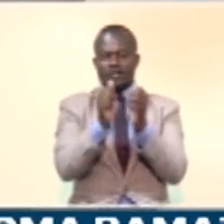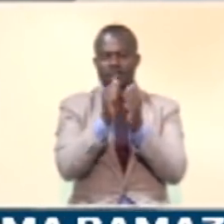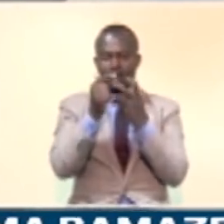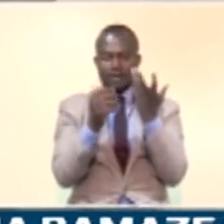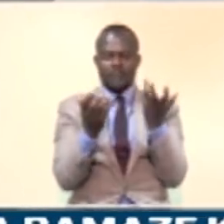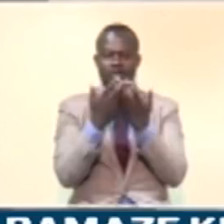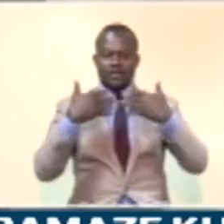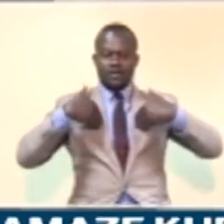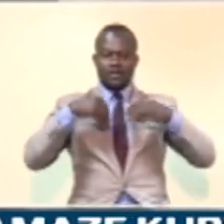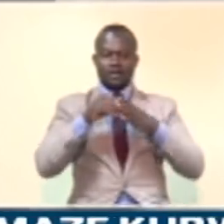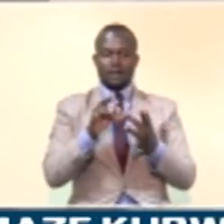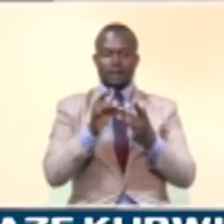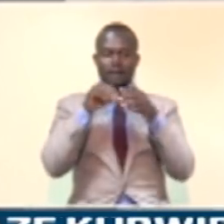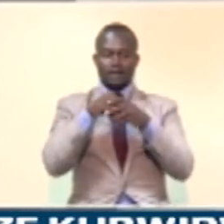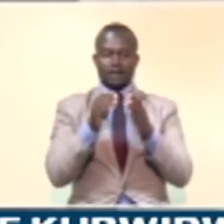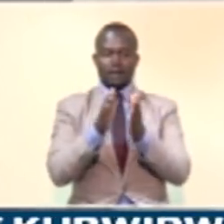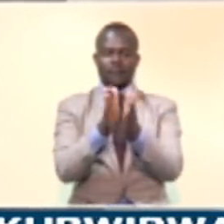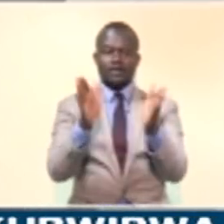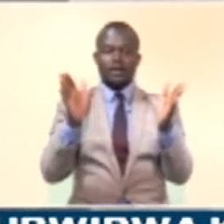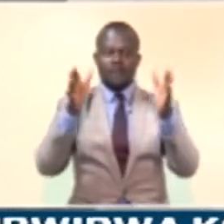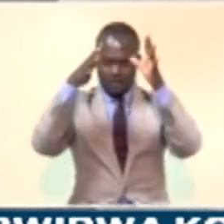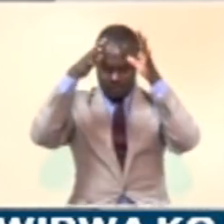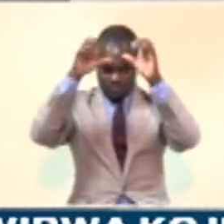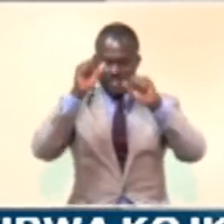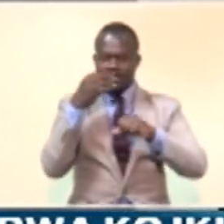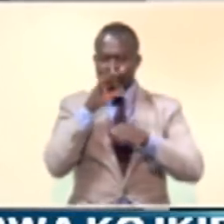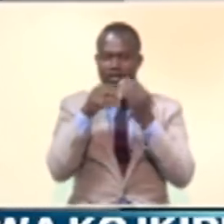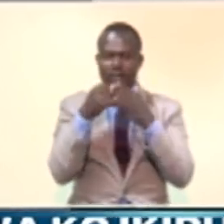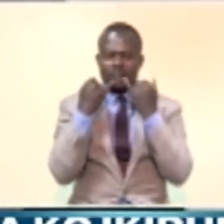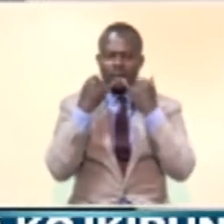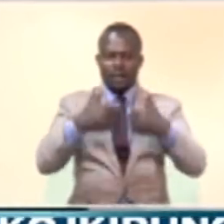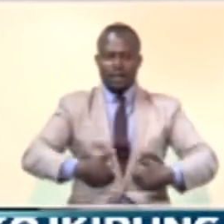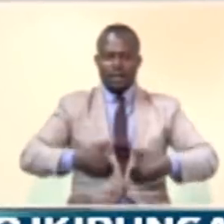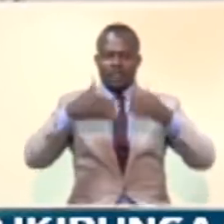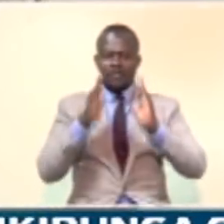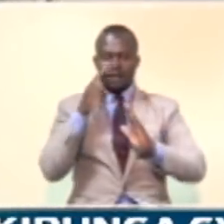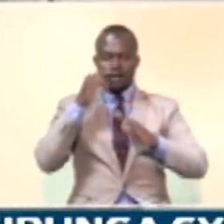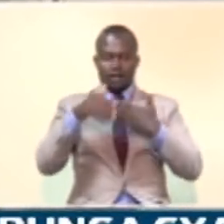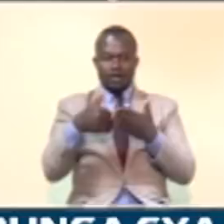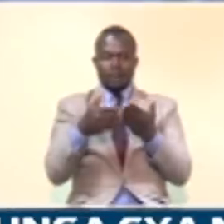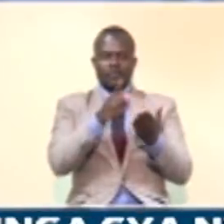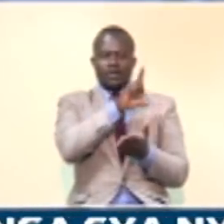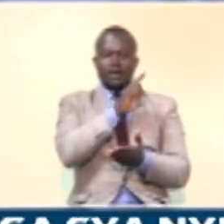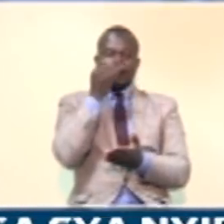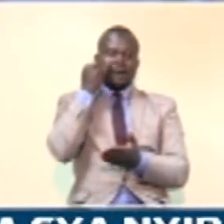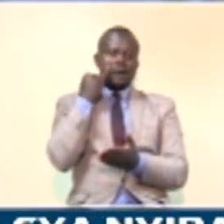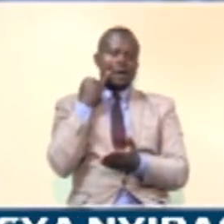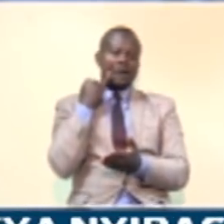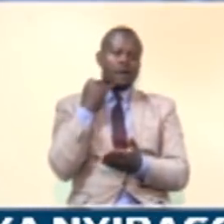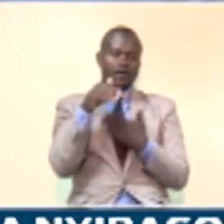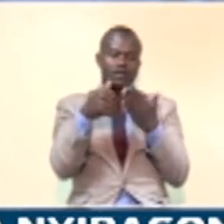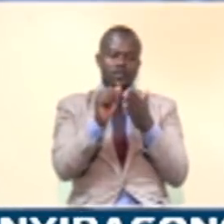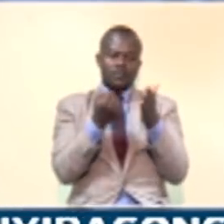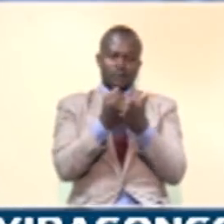n'ibijyanye n'ubuzima by'umwihariko muri rusange. Perezida w'u Faransa yabwiye urubyiruko ko kuba bakiri bato ari amahirwe akomeye bafite iyo